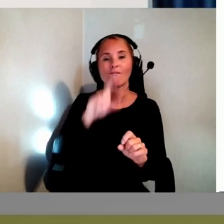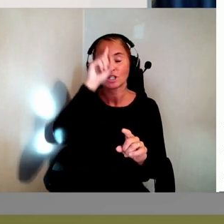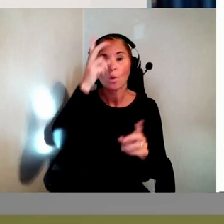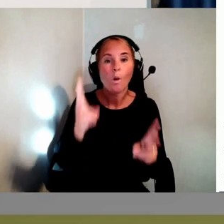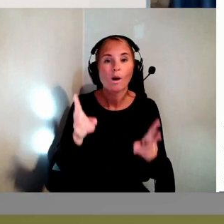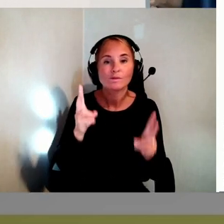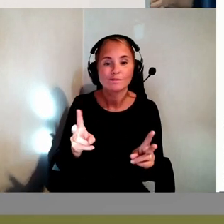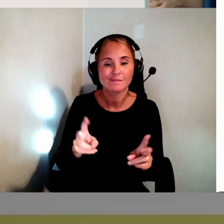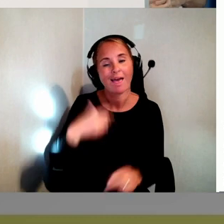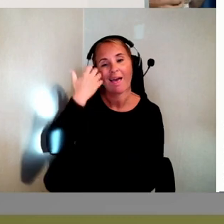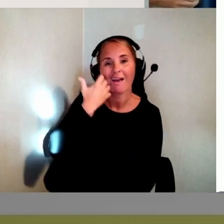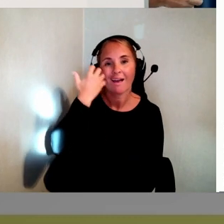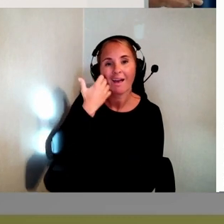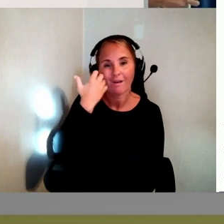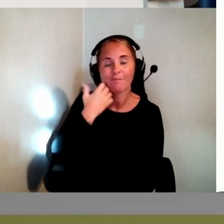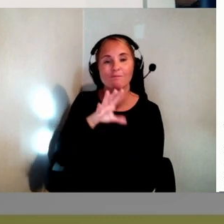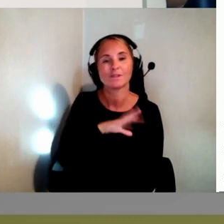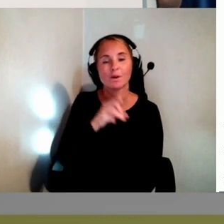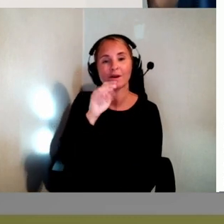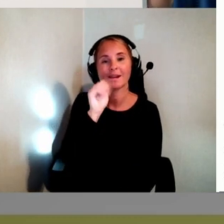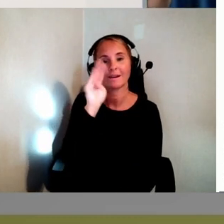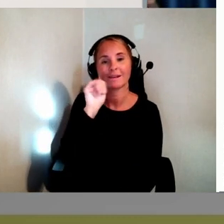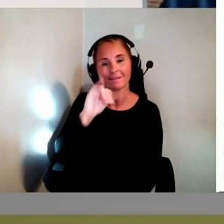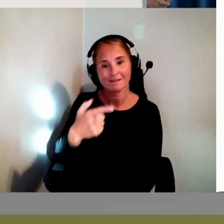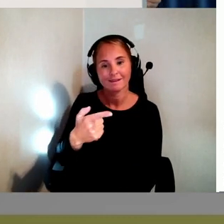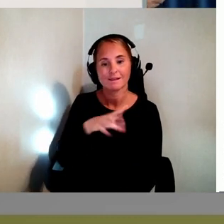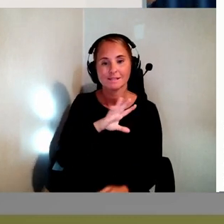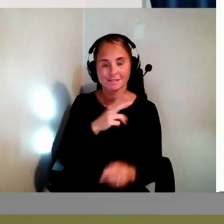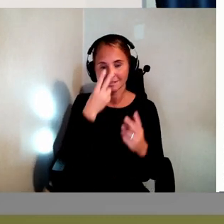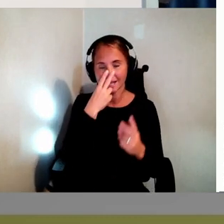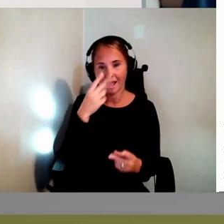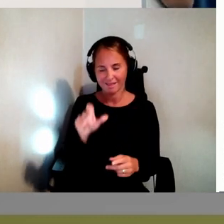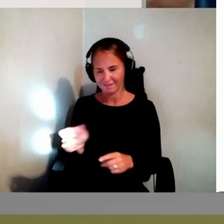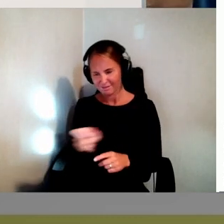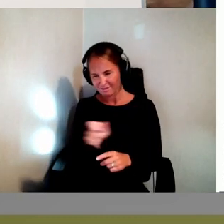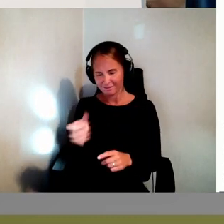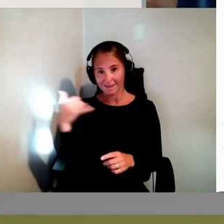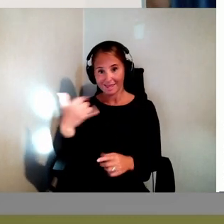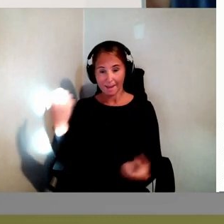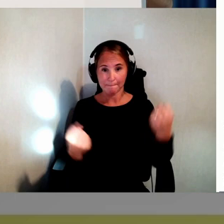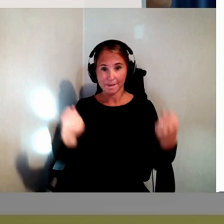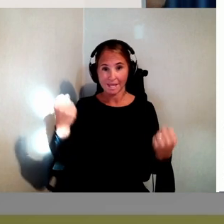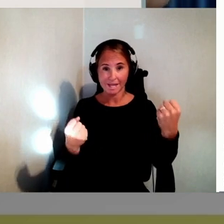litet skämt som finns på Reddit man ser ett reglage inut i en bil med någon slags